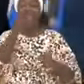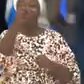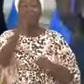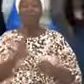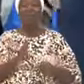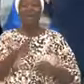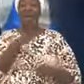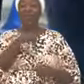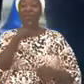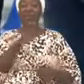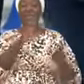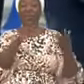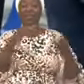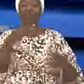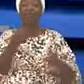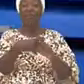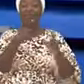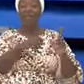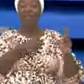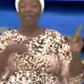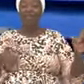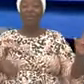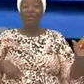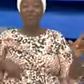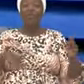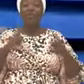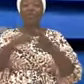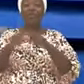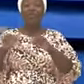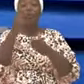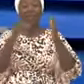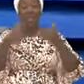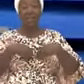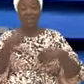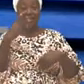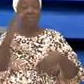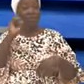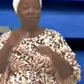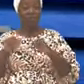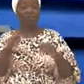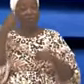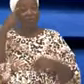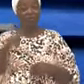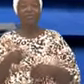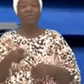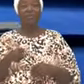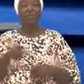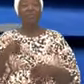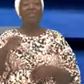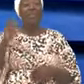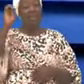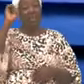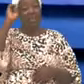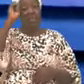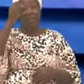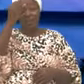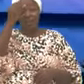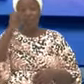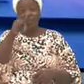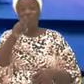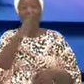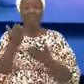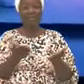et j'espère que je fasse ce qu'il a promis faire et qu'on est petit c'est